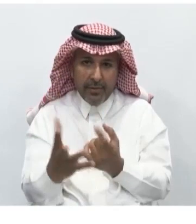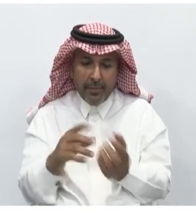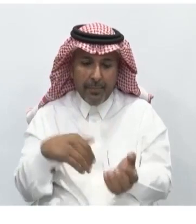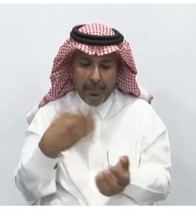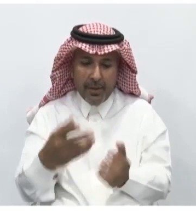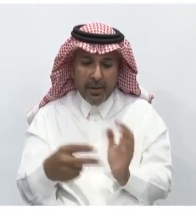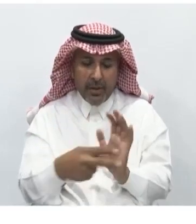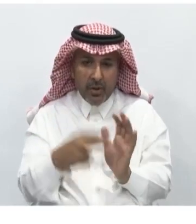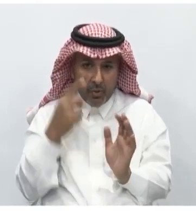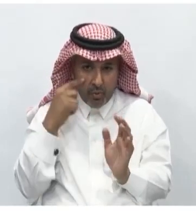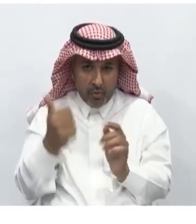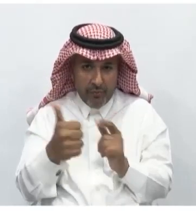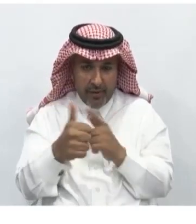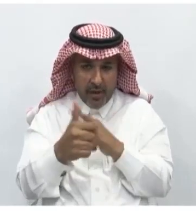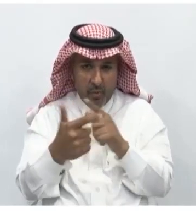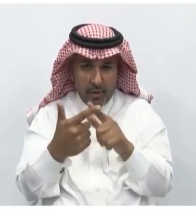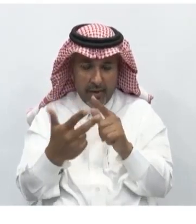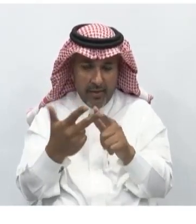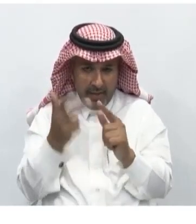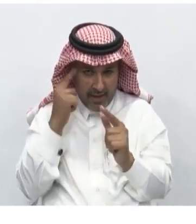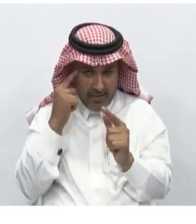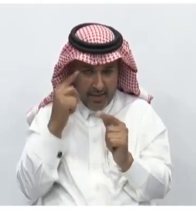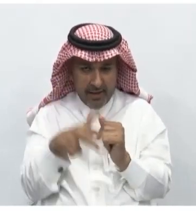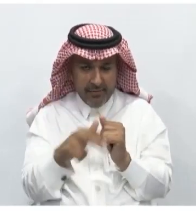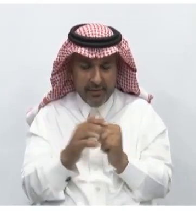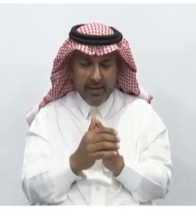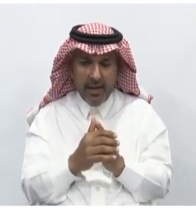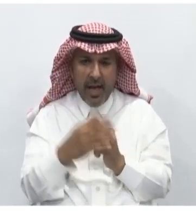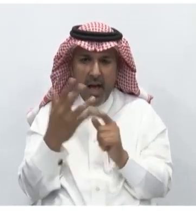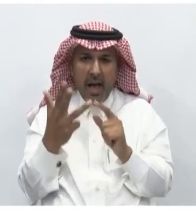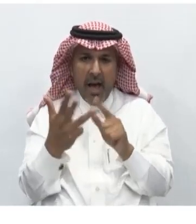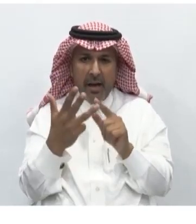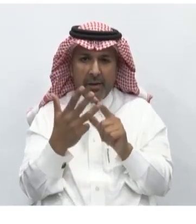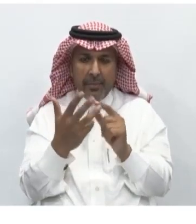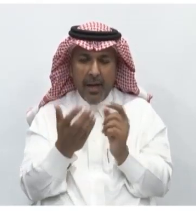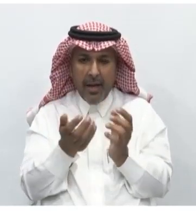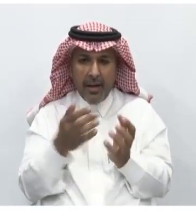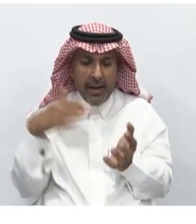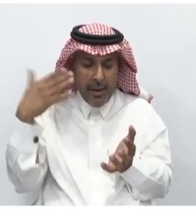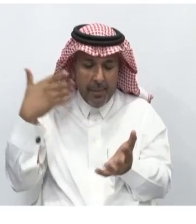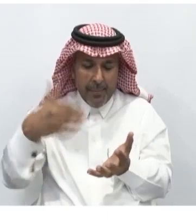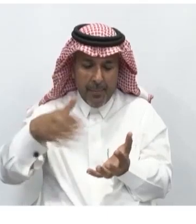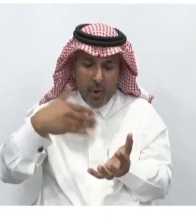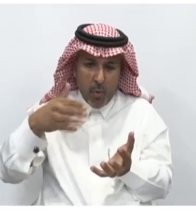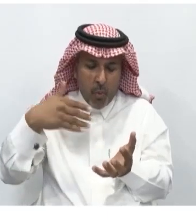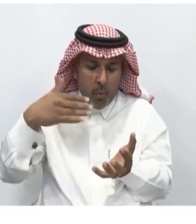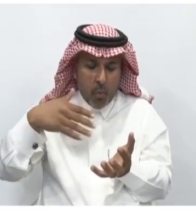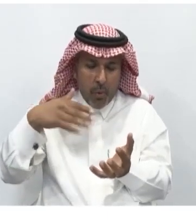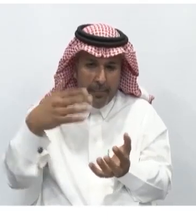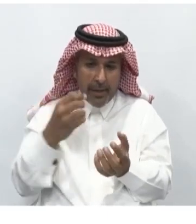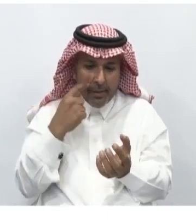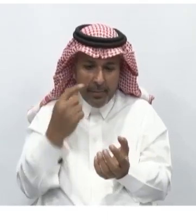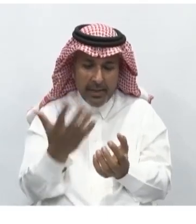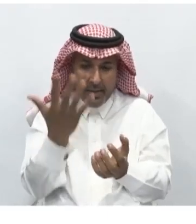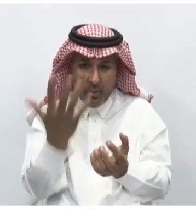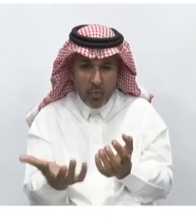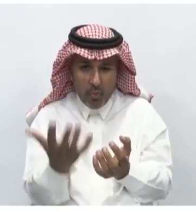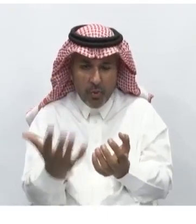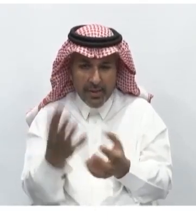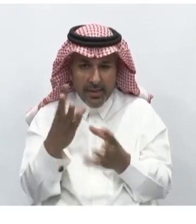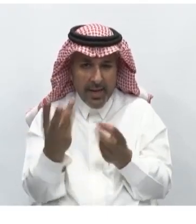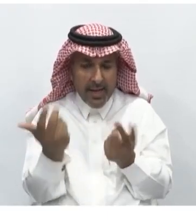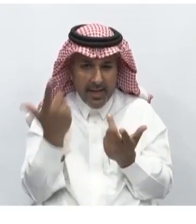نسخن لنستخرج الماء من المركب. أربعة برد الجفنة وأعد قياس كتلتها.